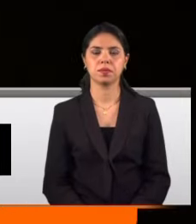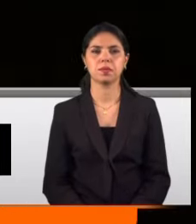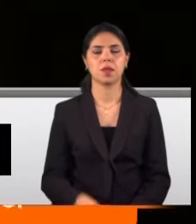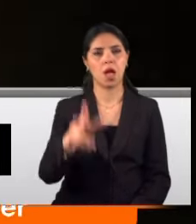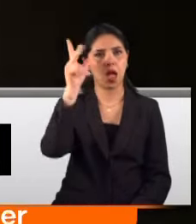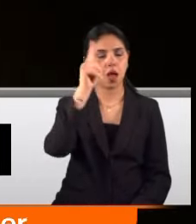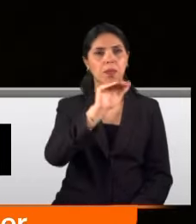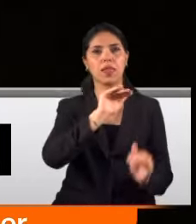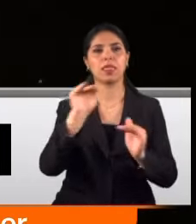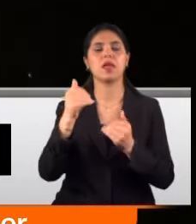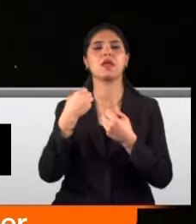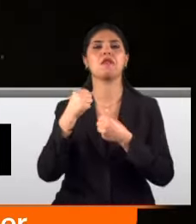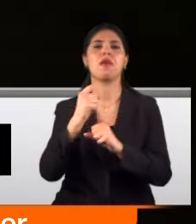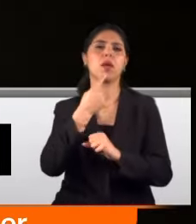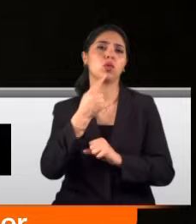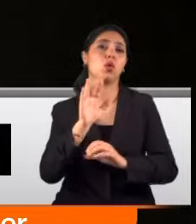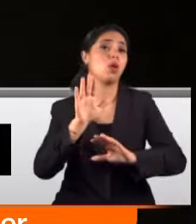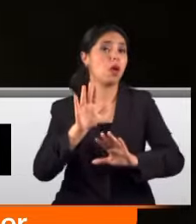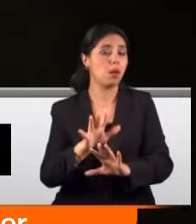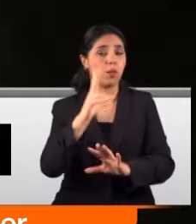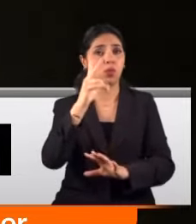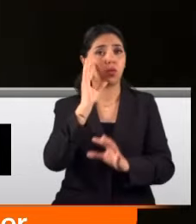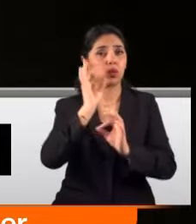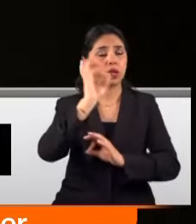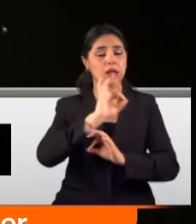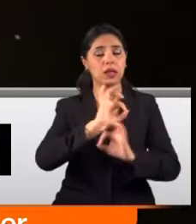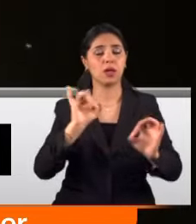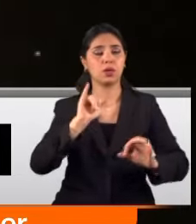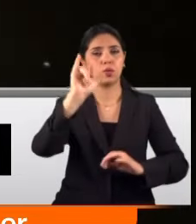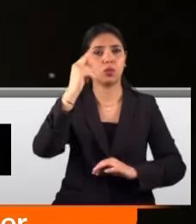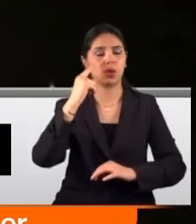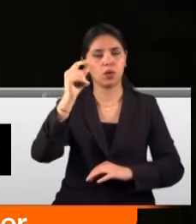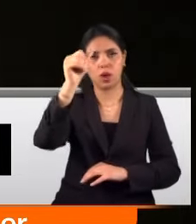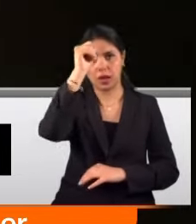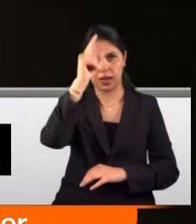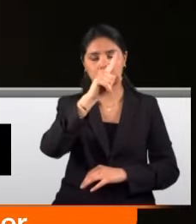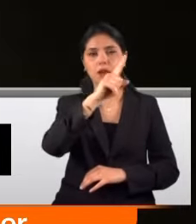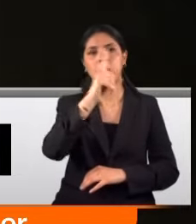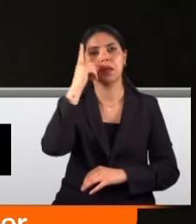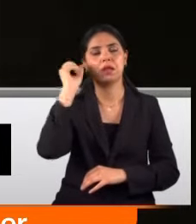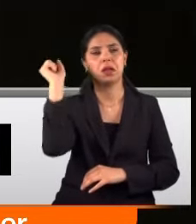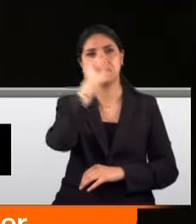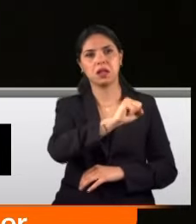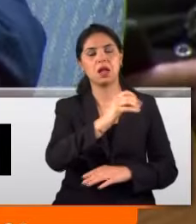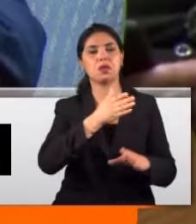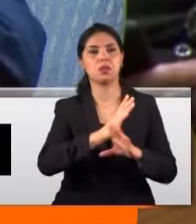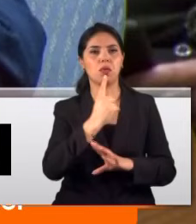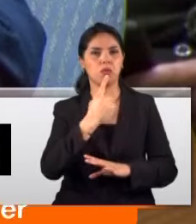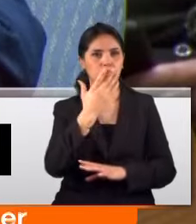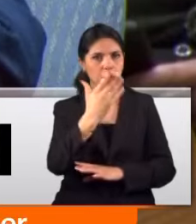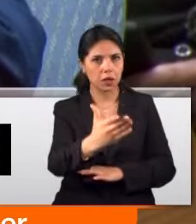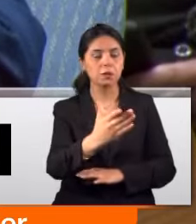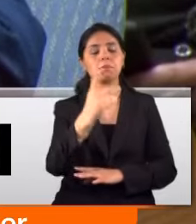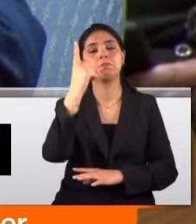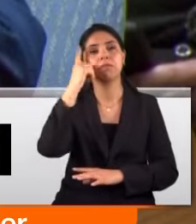Washington desteklemediğini söylese de 3 insansız hava aracıyla İran'a bir İsrail saldırısı gerçekleştiğini doğruladı. İran